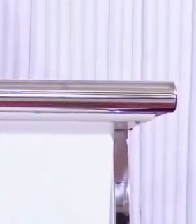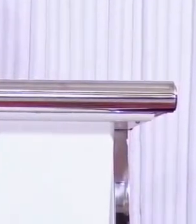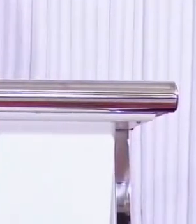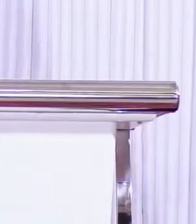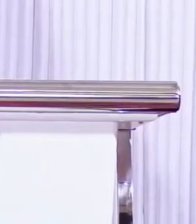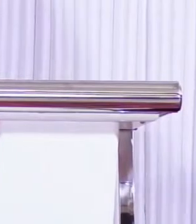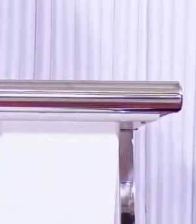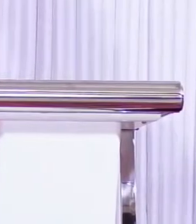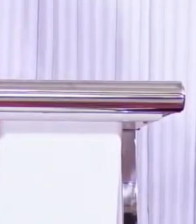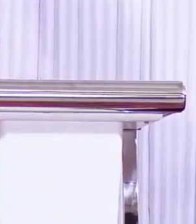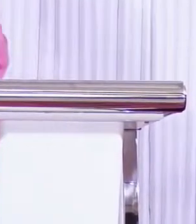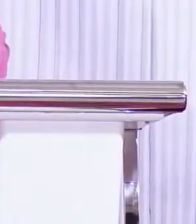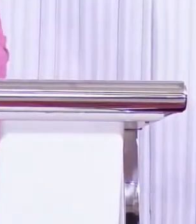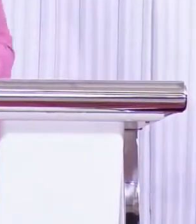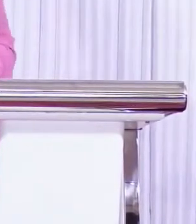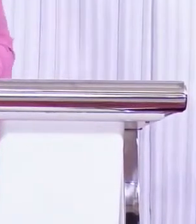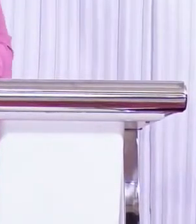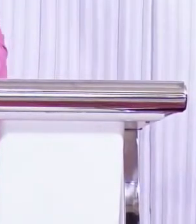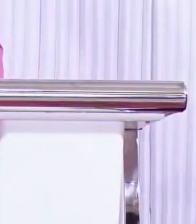we monene ma